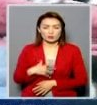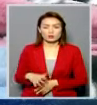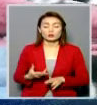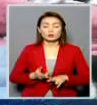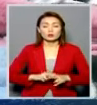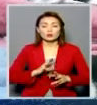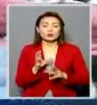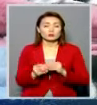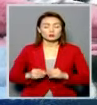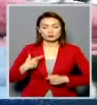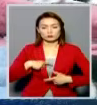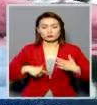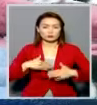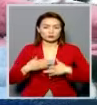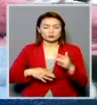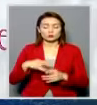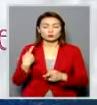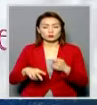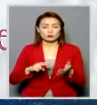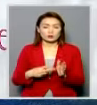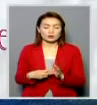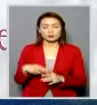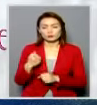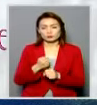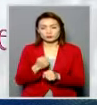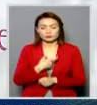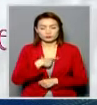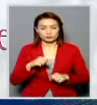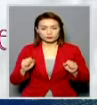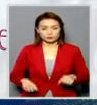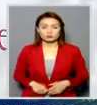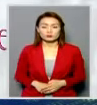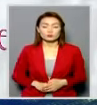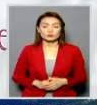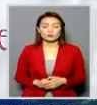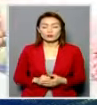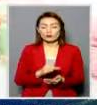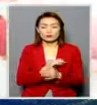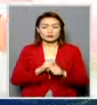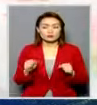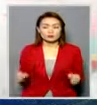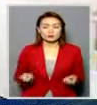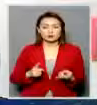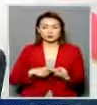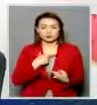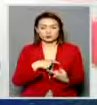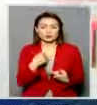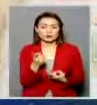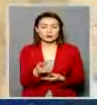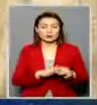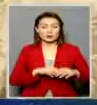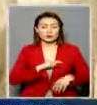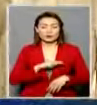плане, повысить квалификацию, найти альтернативные пути заработка. Однако с течением времени нельзя связывать себя с одной